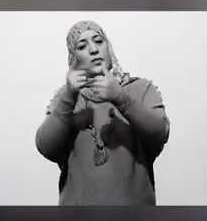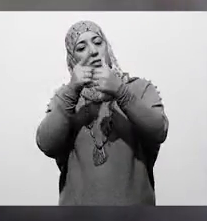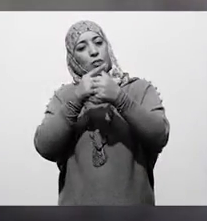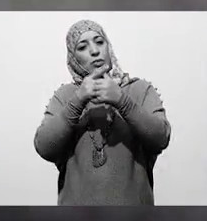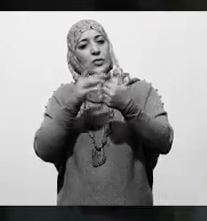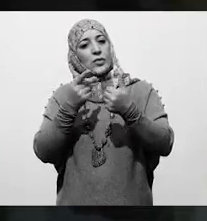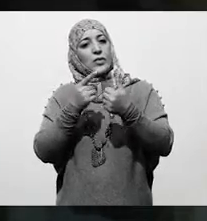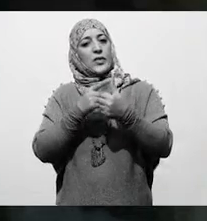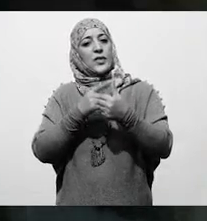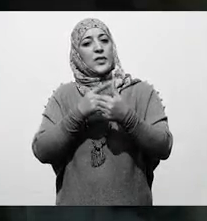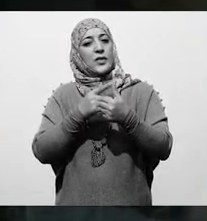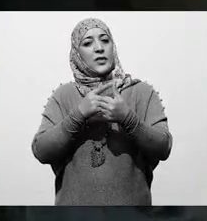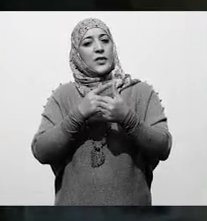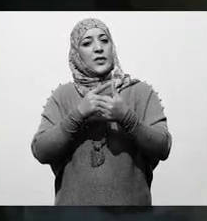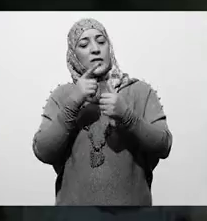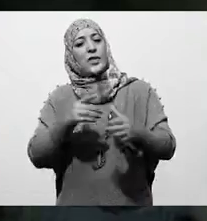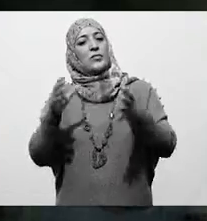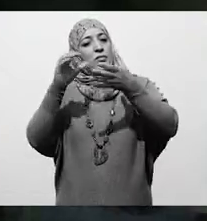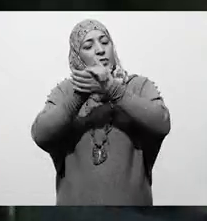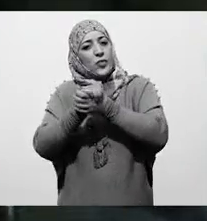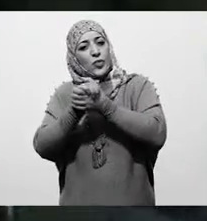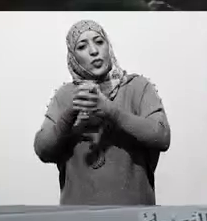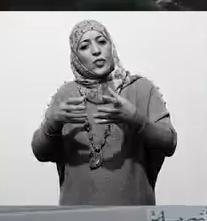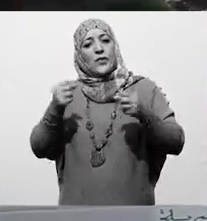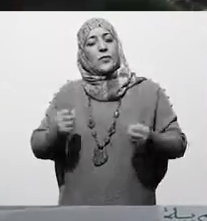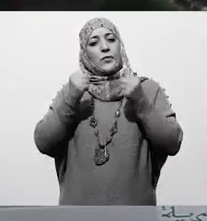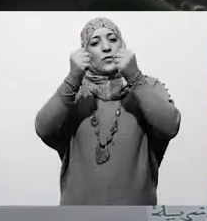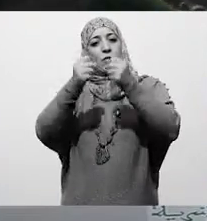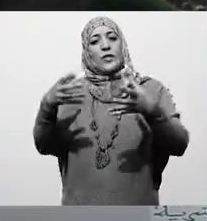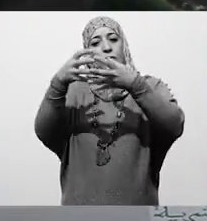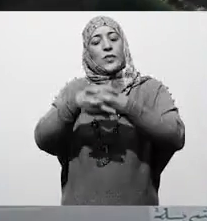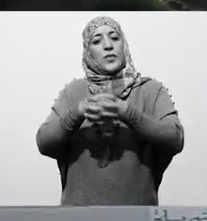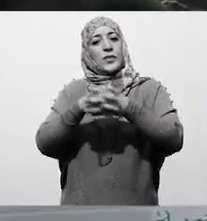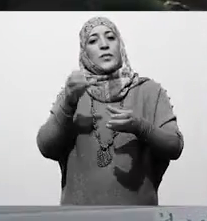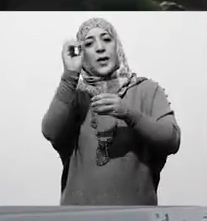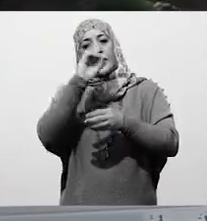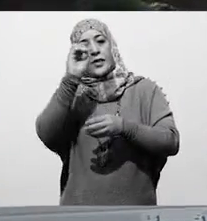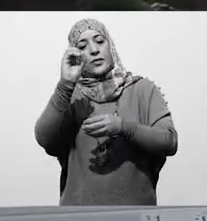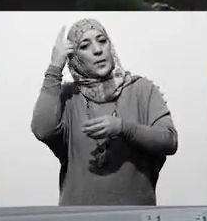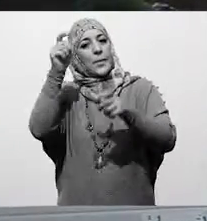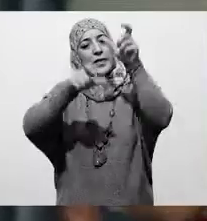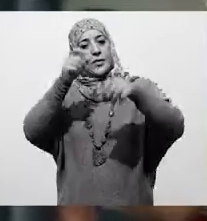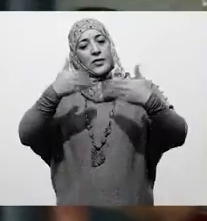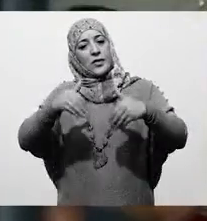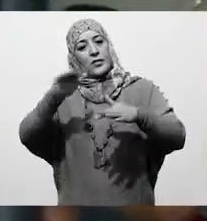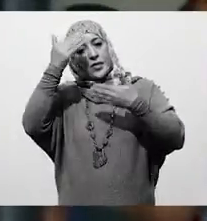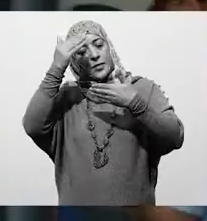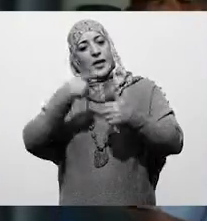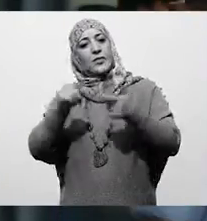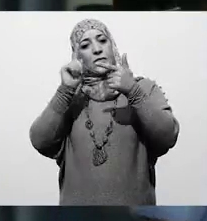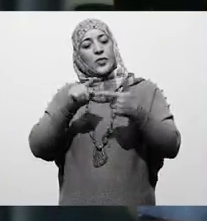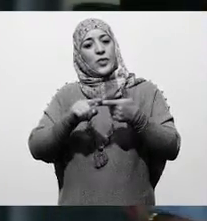premier résultat concerne la consolidation et le renforcement de capacité des organisations de personnes handicapées du Maghreb. Le